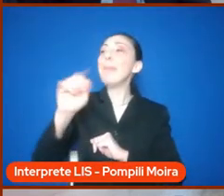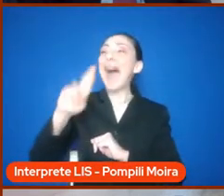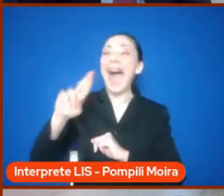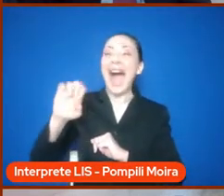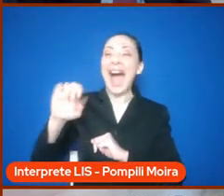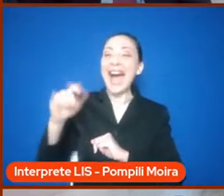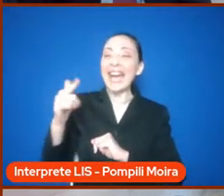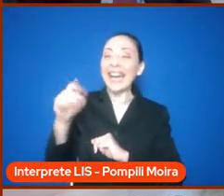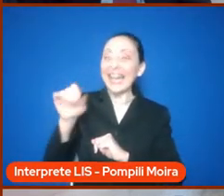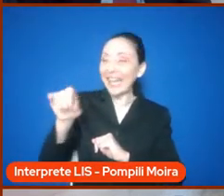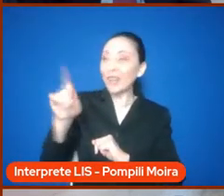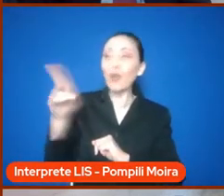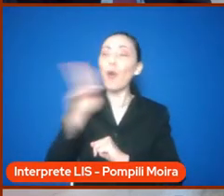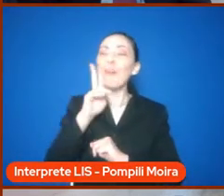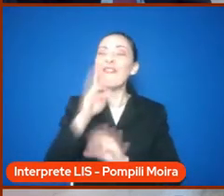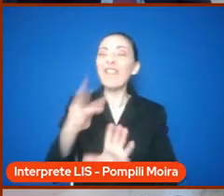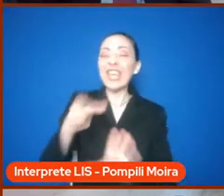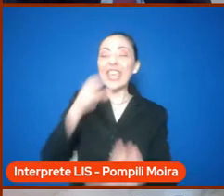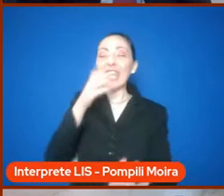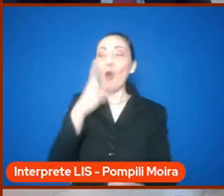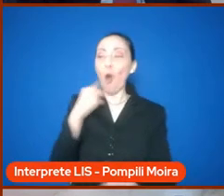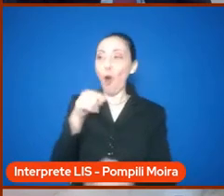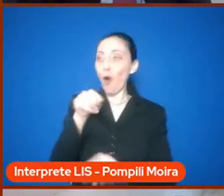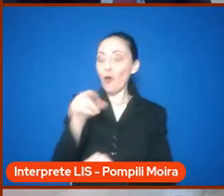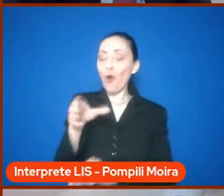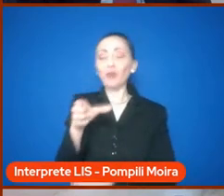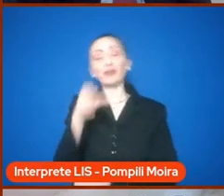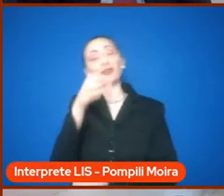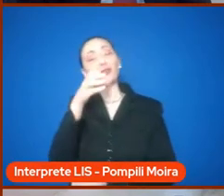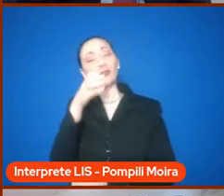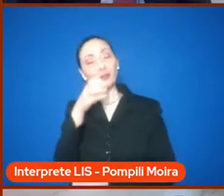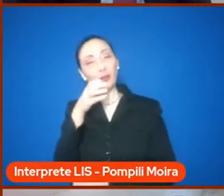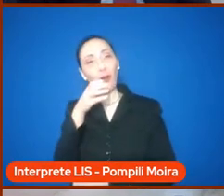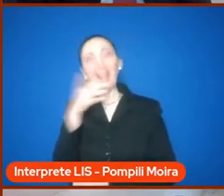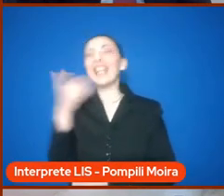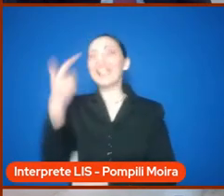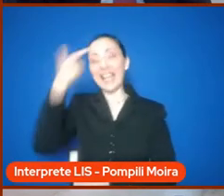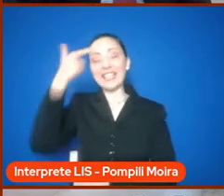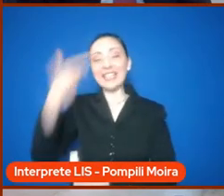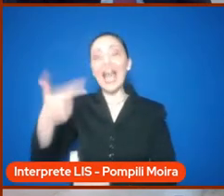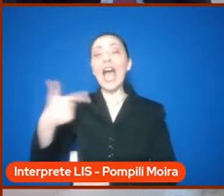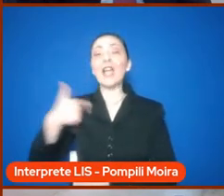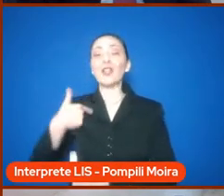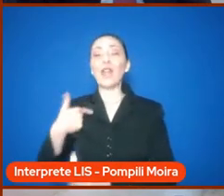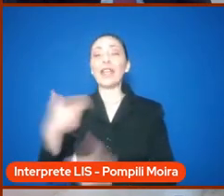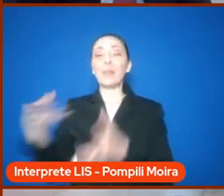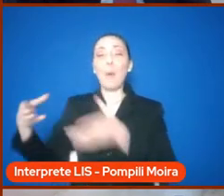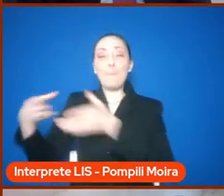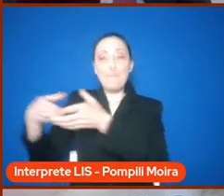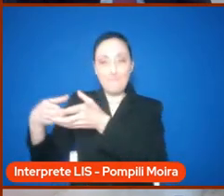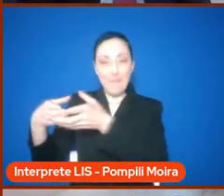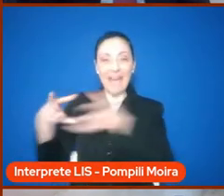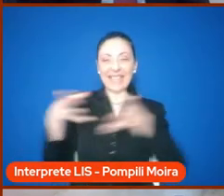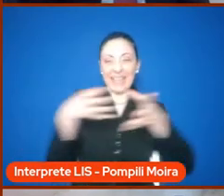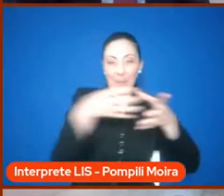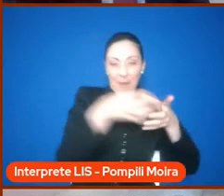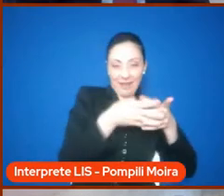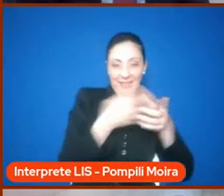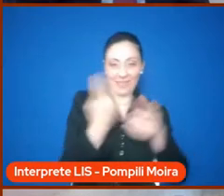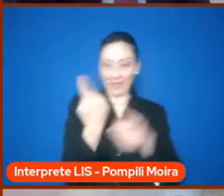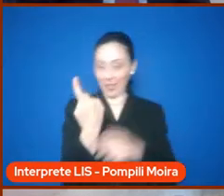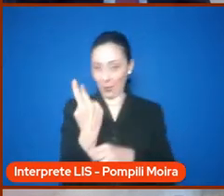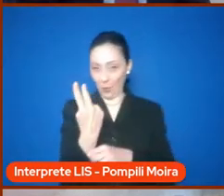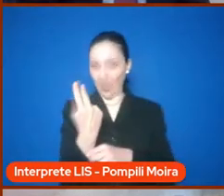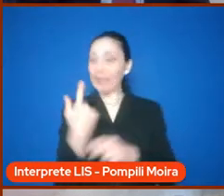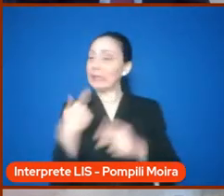al vino rosso, non si fa che dire, cioè ci sono i due partiti, no? Torna tutto come prima, gli altri invece no, ormai nulla sarà